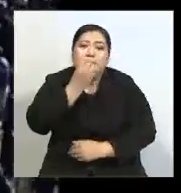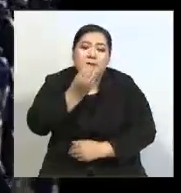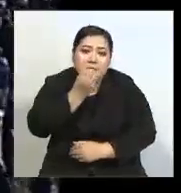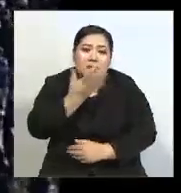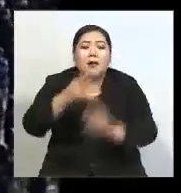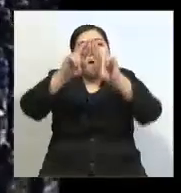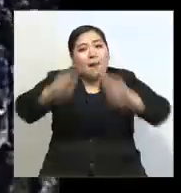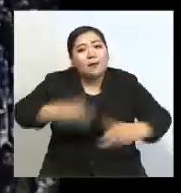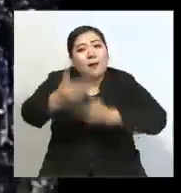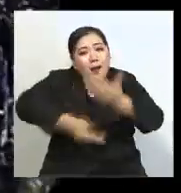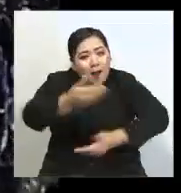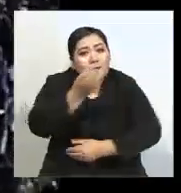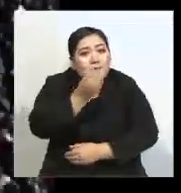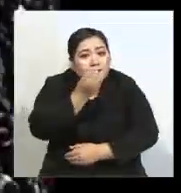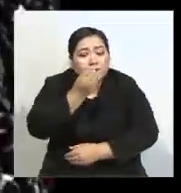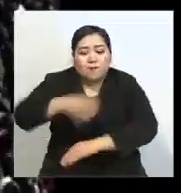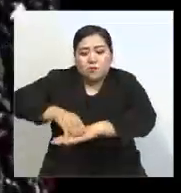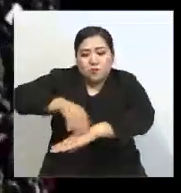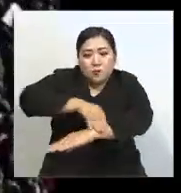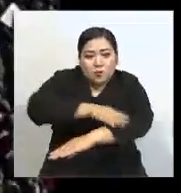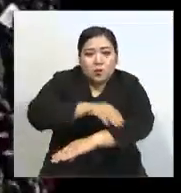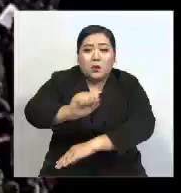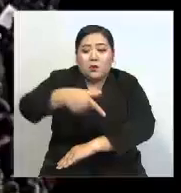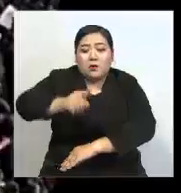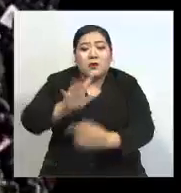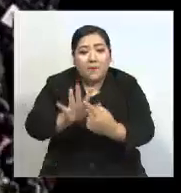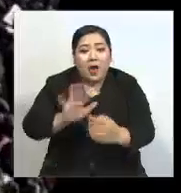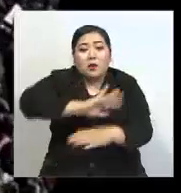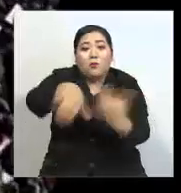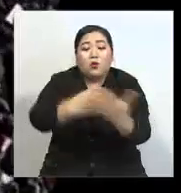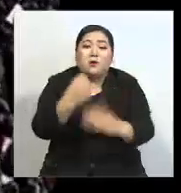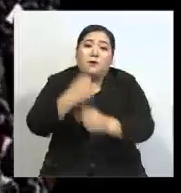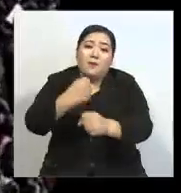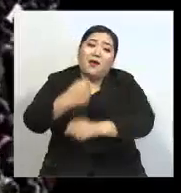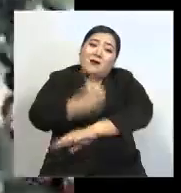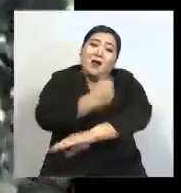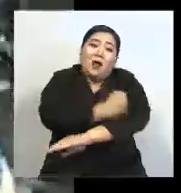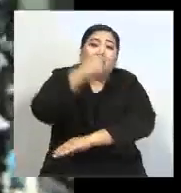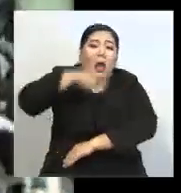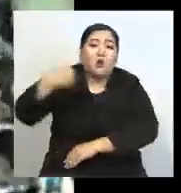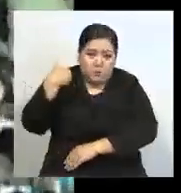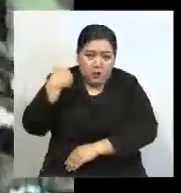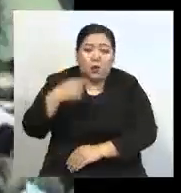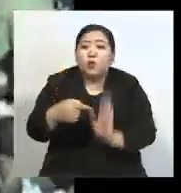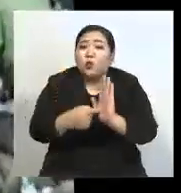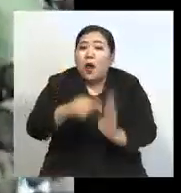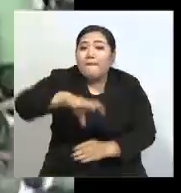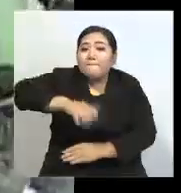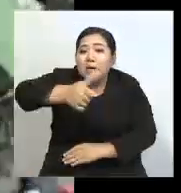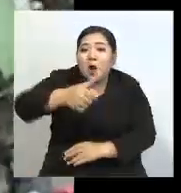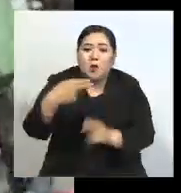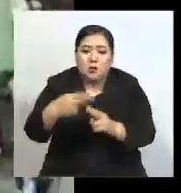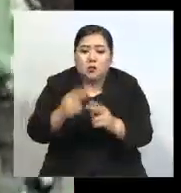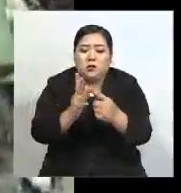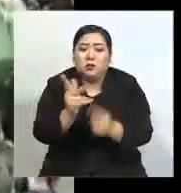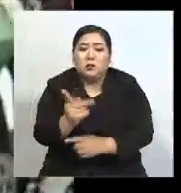สปารวมไปถึงสถานประกอบการอื่นๆที่มีแรงงานไทยเข้าไปทำงานอย่างเช่นที่เมืองเอวิลเมืองหลวงของเคิร์ดในเขตปกครองพิเศ